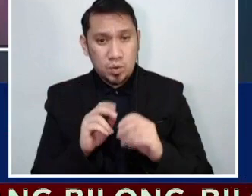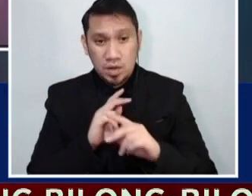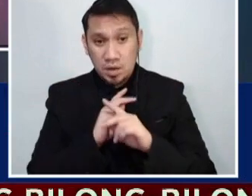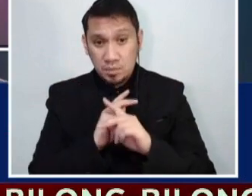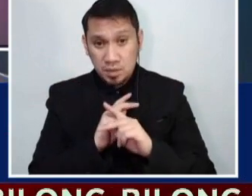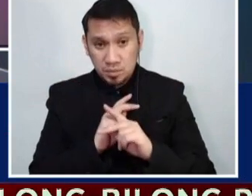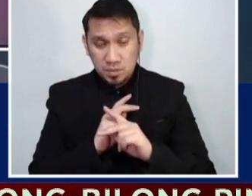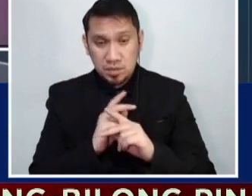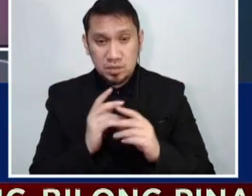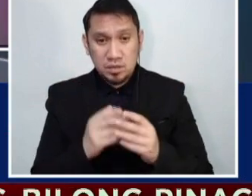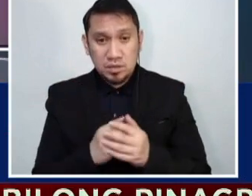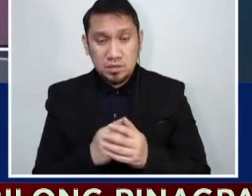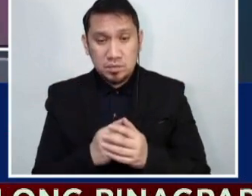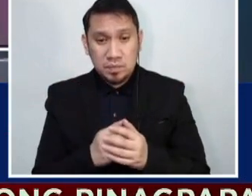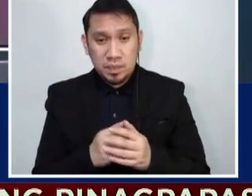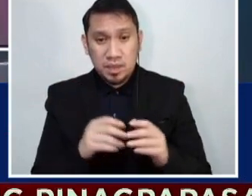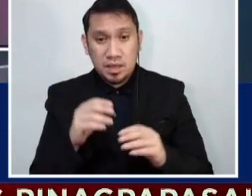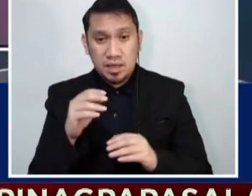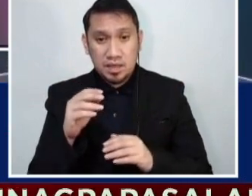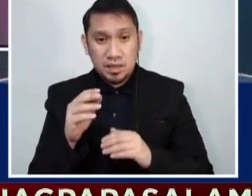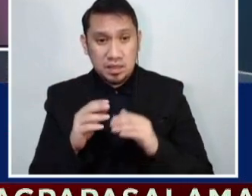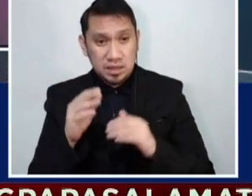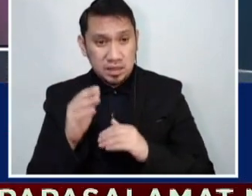preventive capacity rather than a punitive